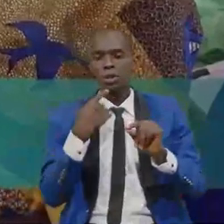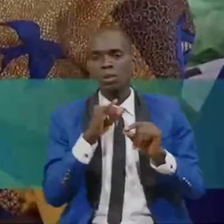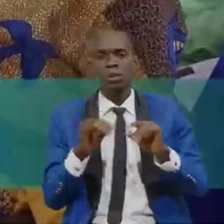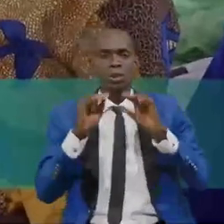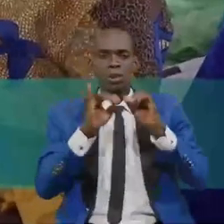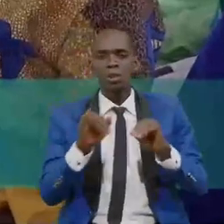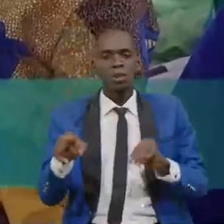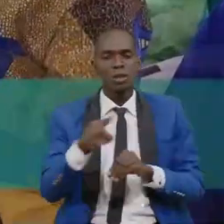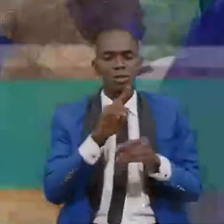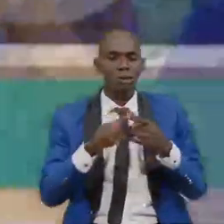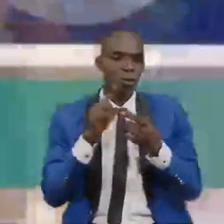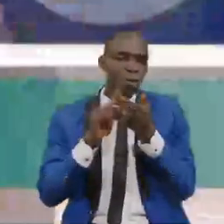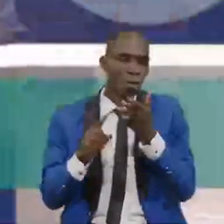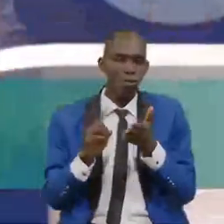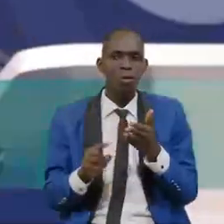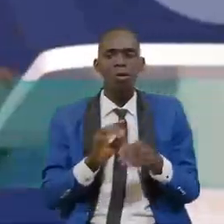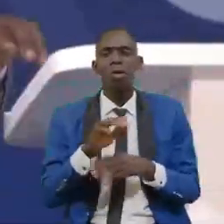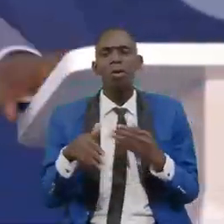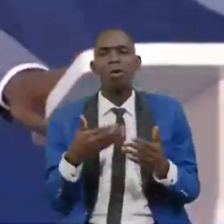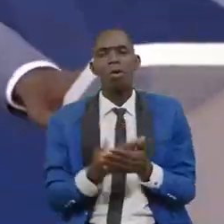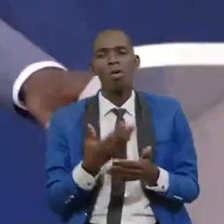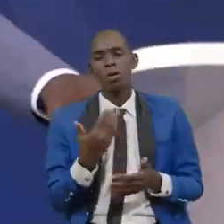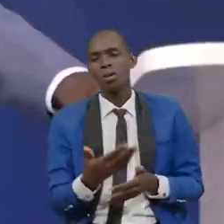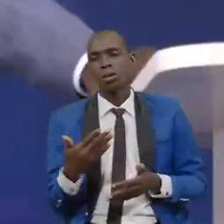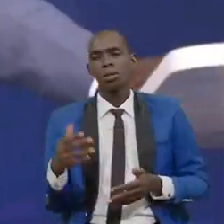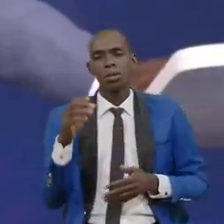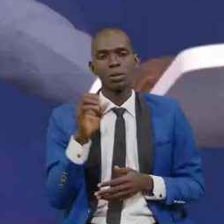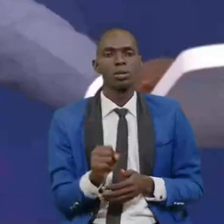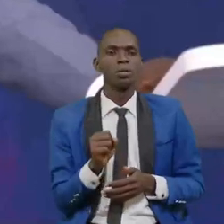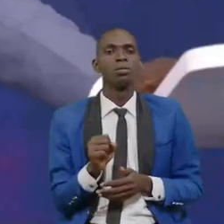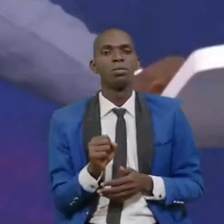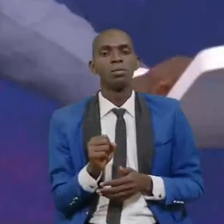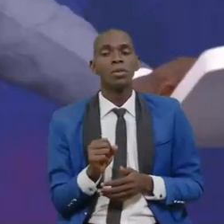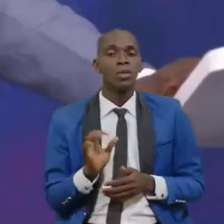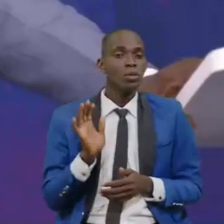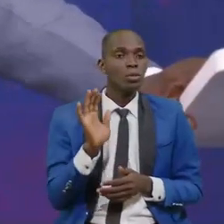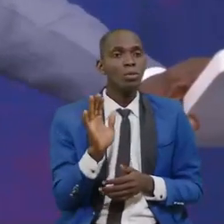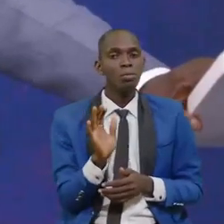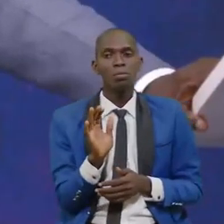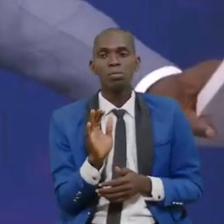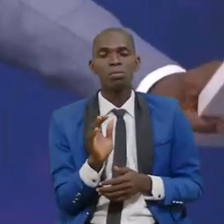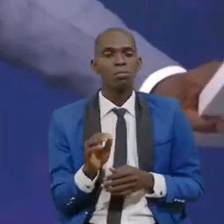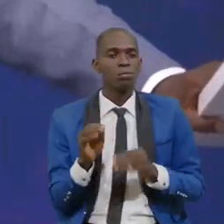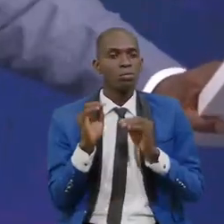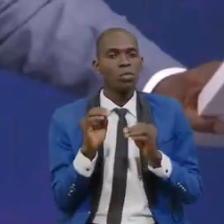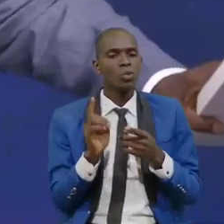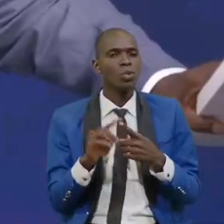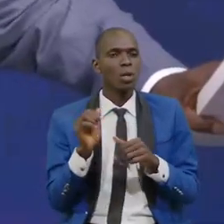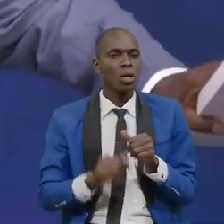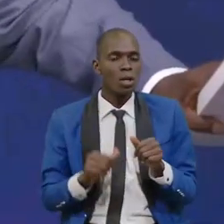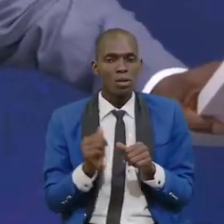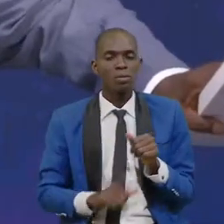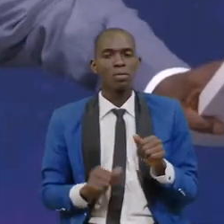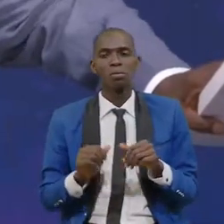à observer tout ce que, rappelez-vous, dans toutes les nations, toute la